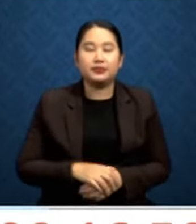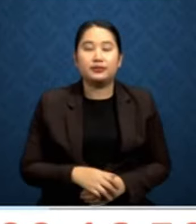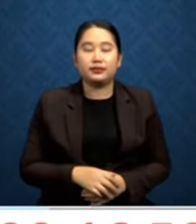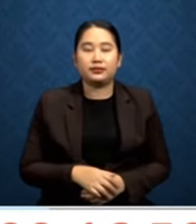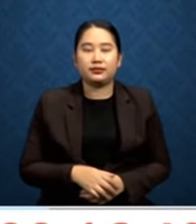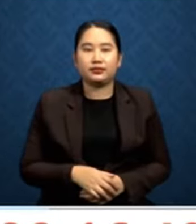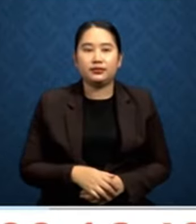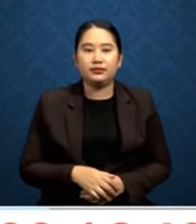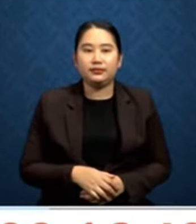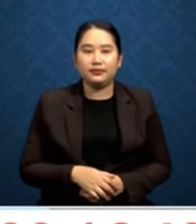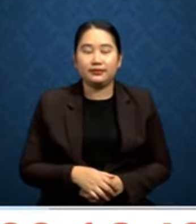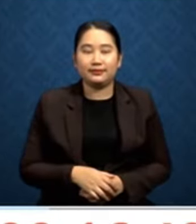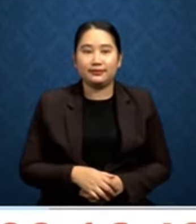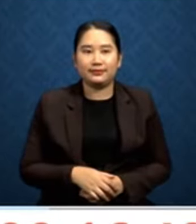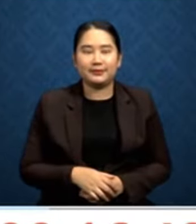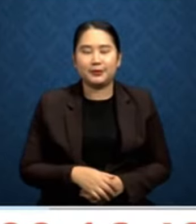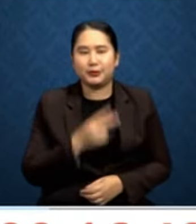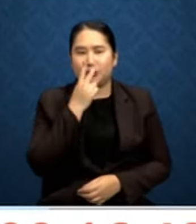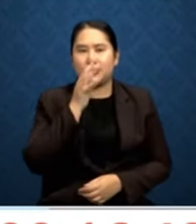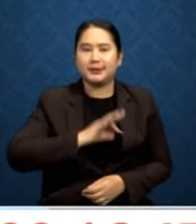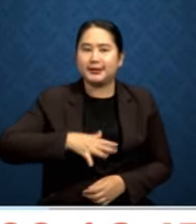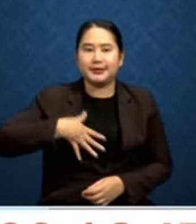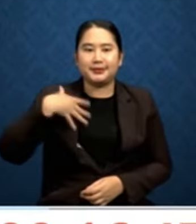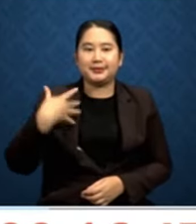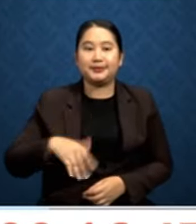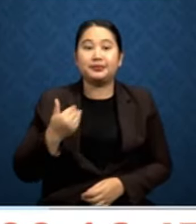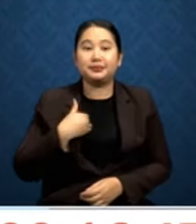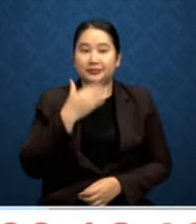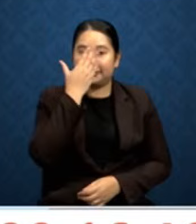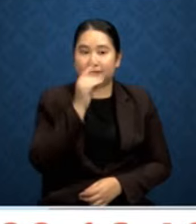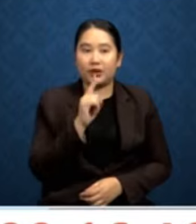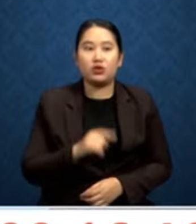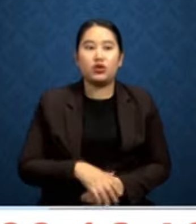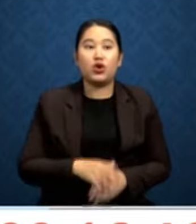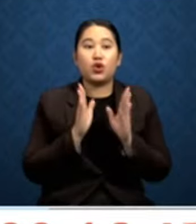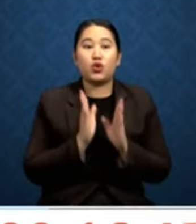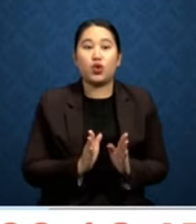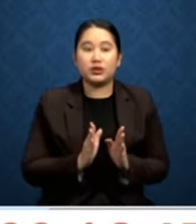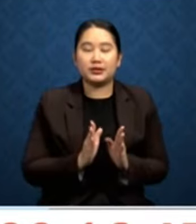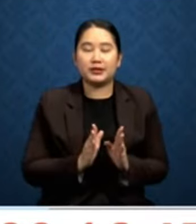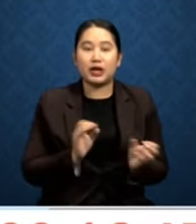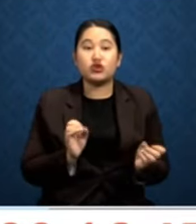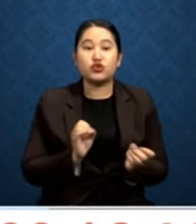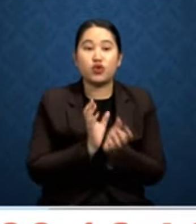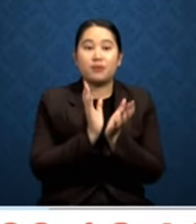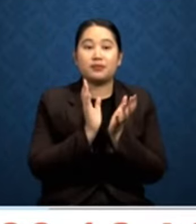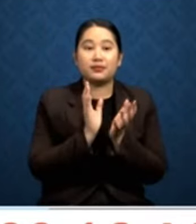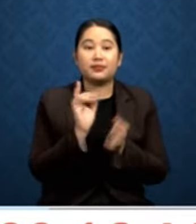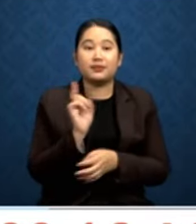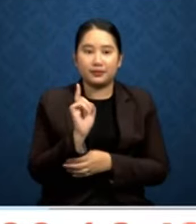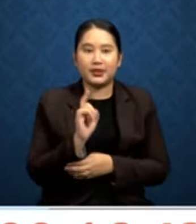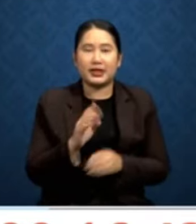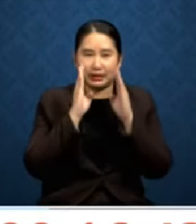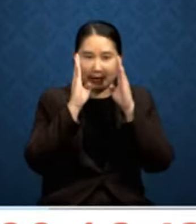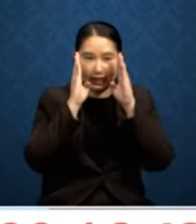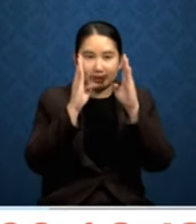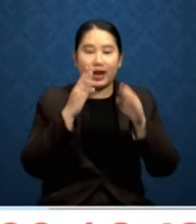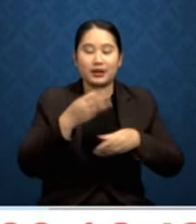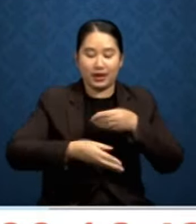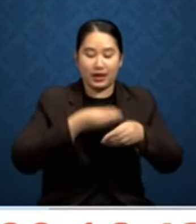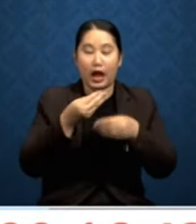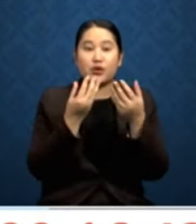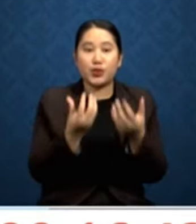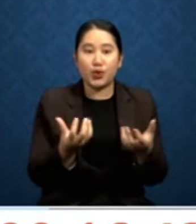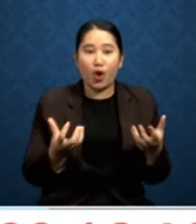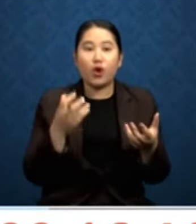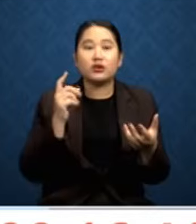งกรณีเนี่ย มัไม่นาจะเกิดขึ้เลย เพระวา ผู้เสียหายเนี่ย เป็นผู้ที่ตั้งใจอยากทำมาหากิ